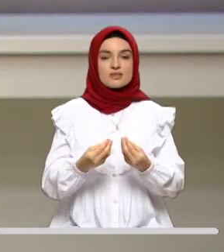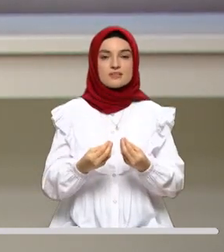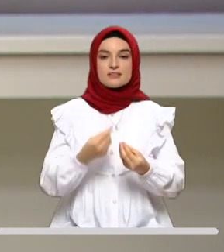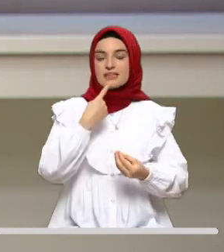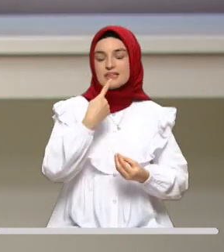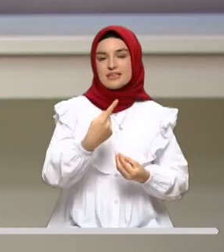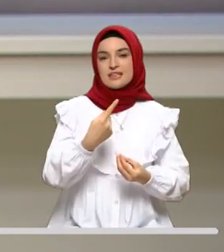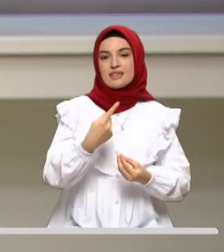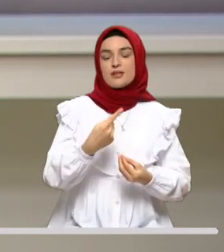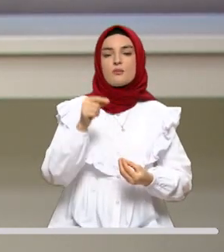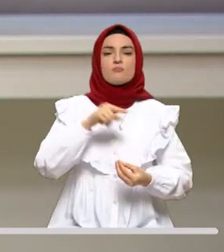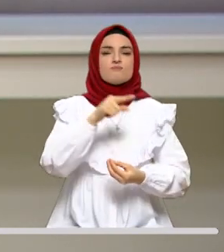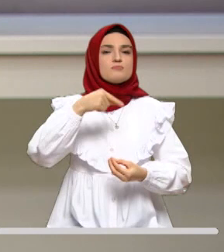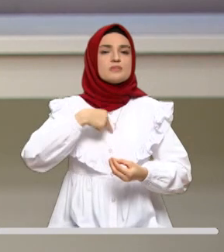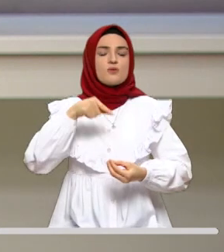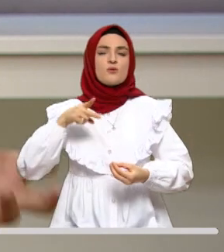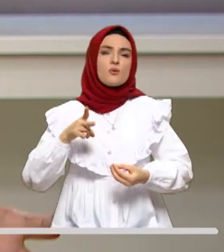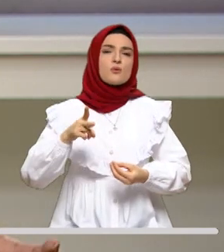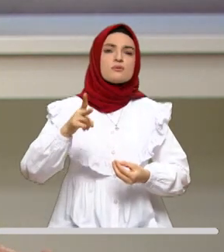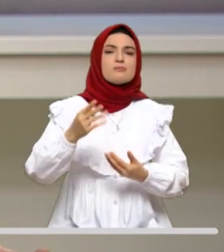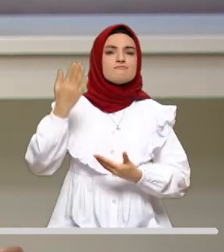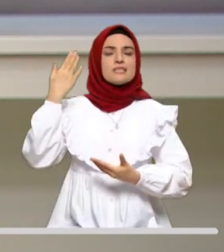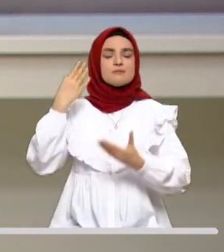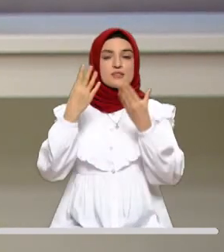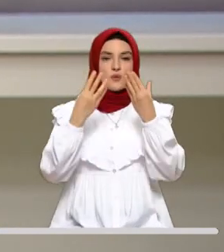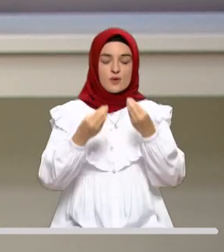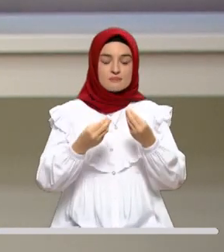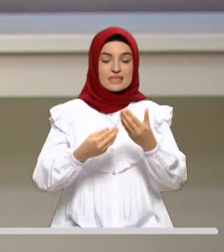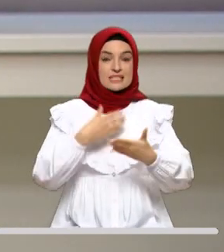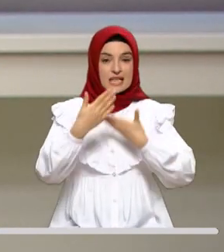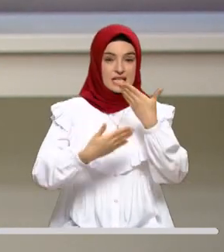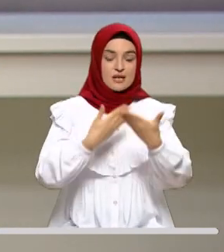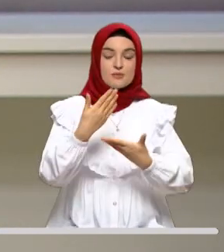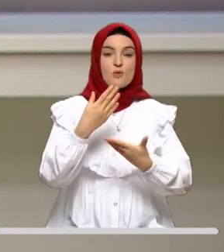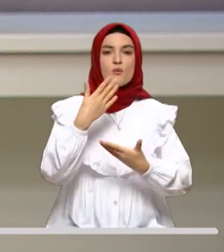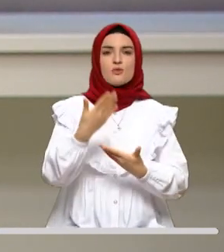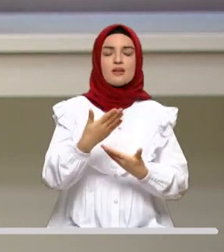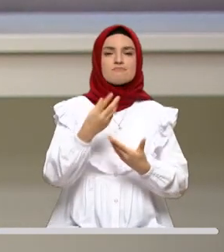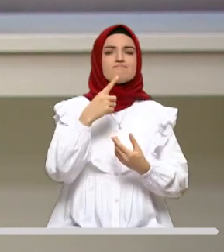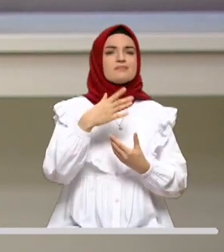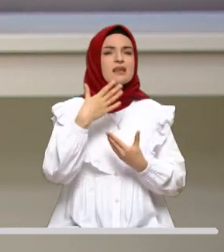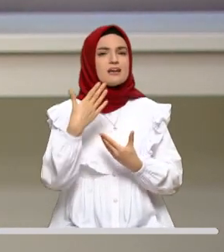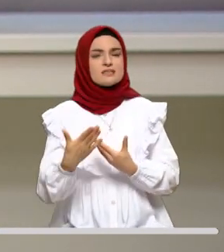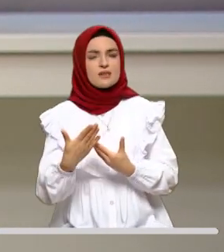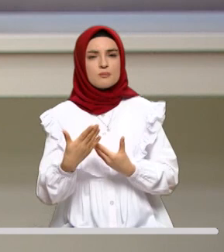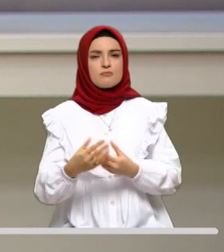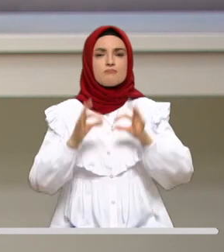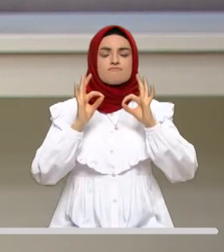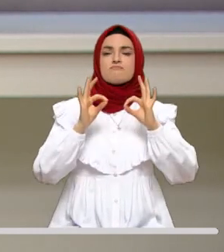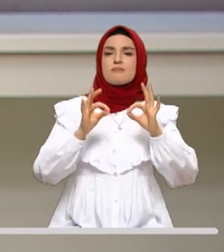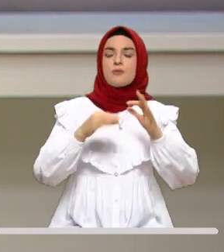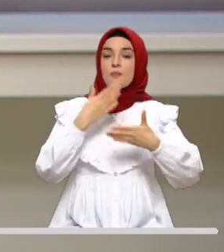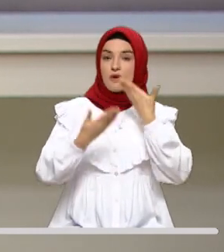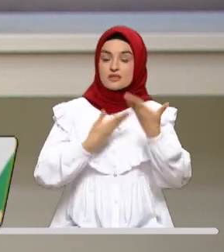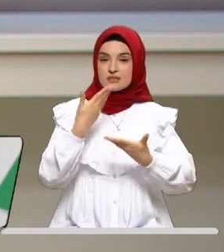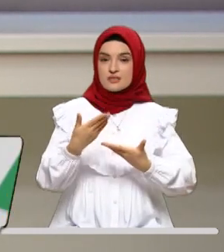olmaktır diye. Biz de aslında o yoldayken geçmişimizde olanları ve geleceğimizde olabilecekleri de bir manada sürekli gündemimizde